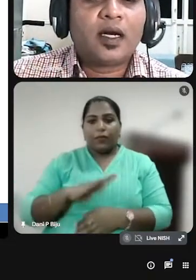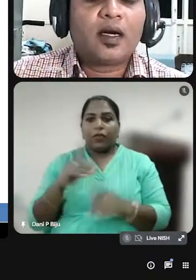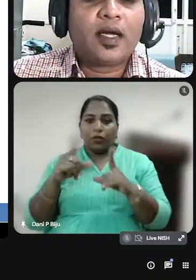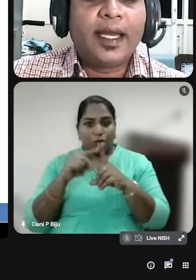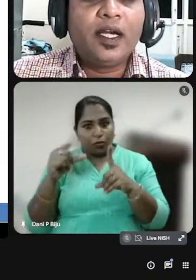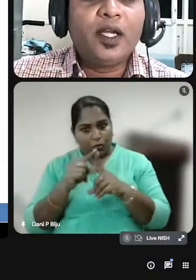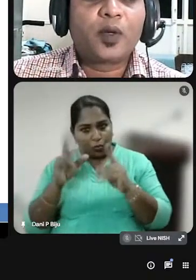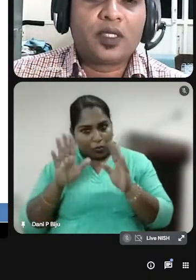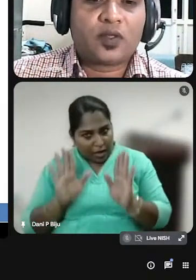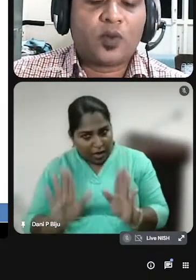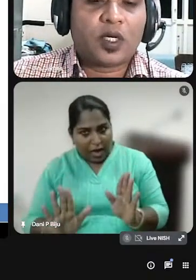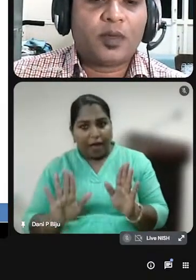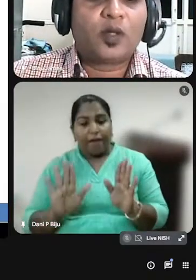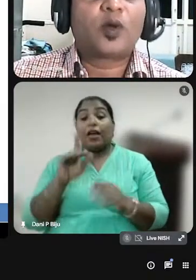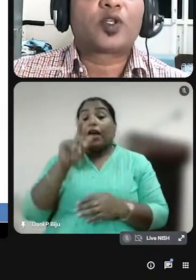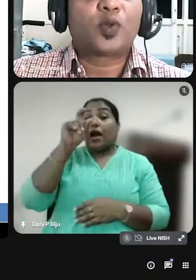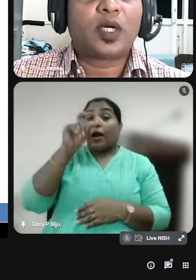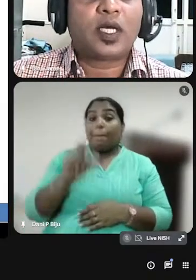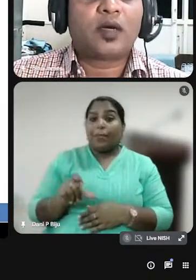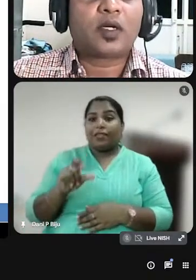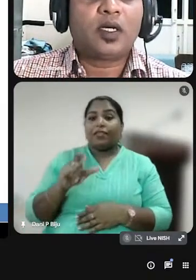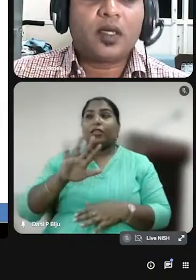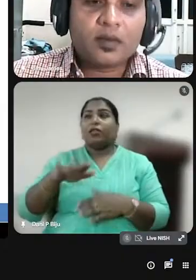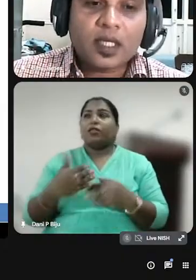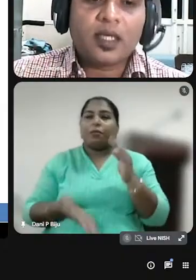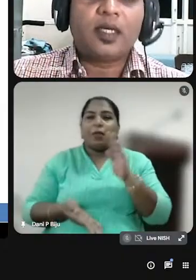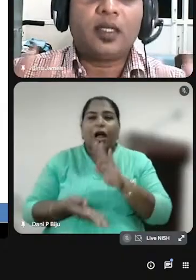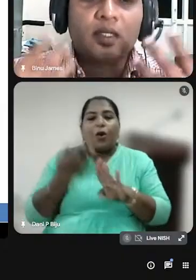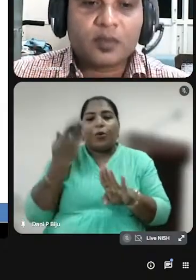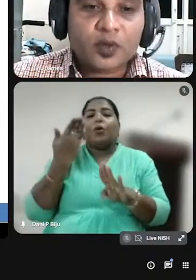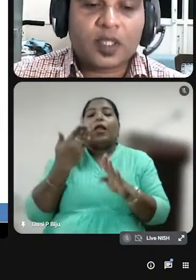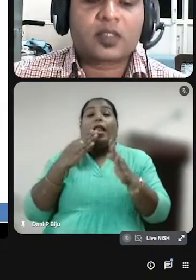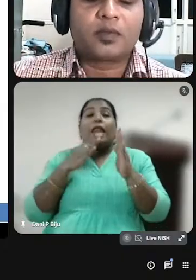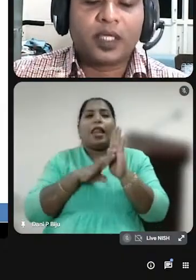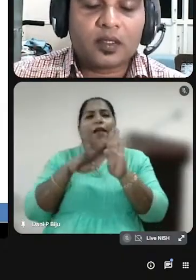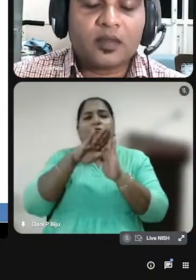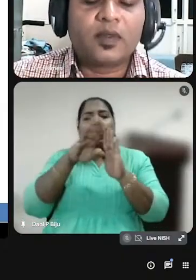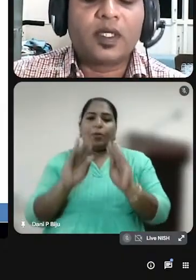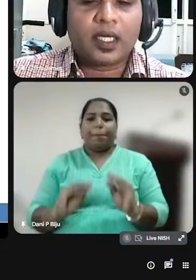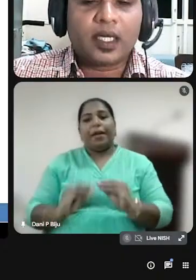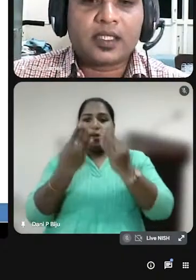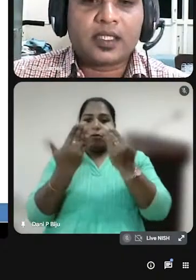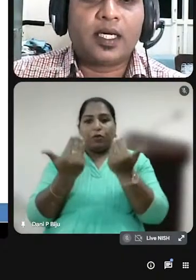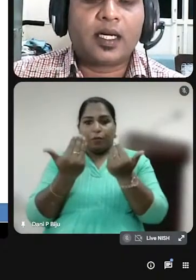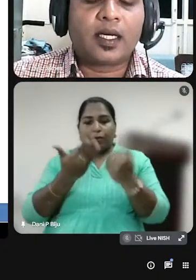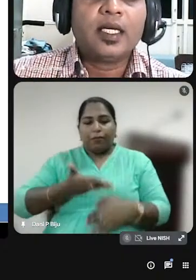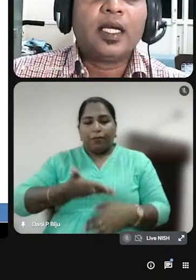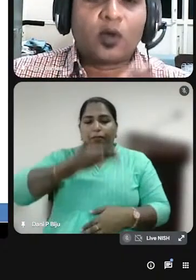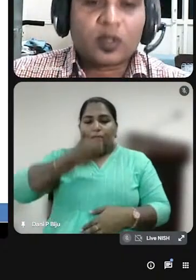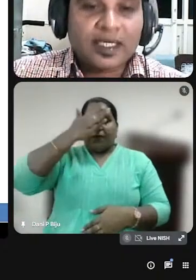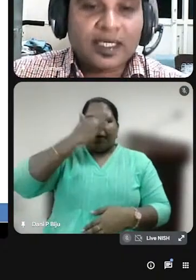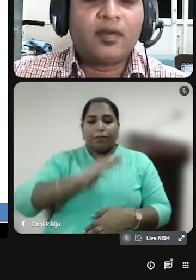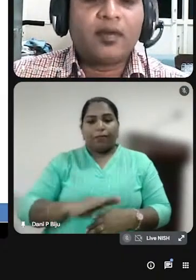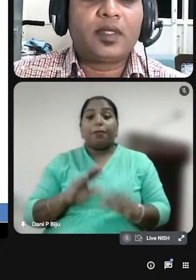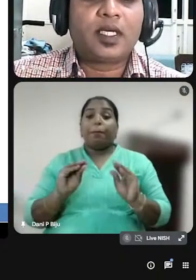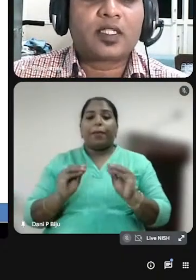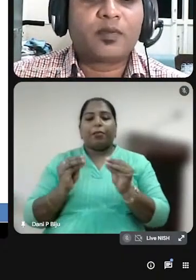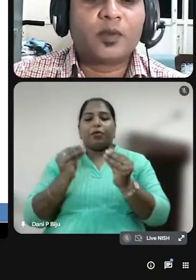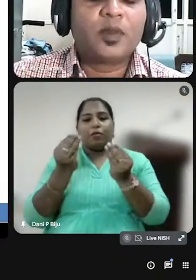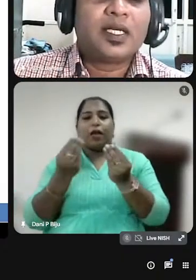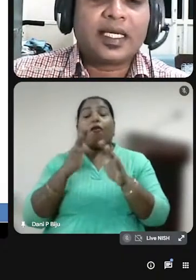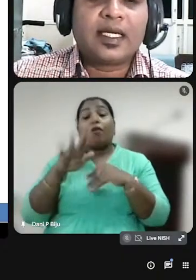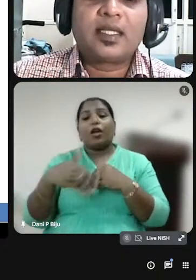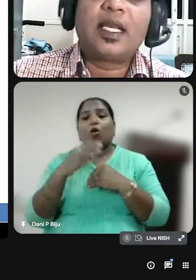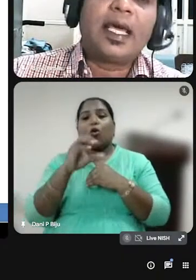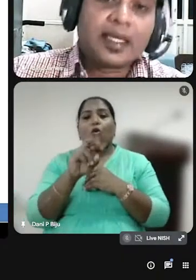ഇവരുടെ എൻഡ്യൂറൻസ് കൂട്ടാൻ പറ്റും. കുറച്ചും കൂടെ അവർക്ക് നല്ല രീതിയിൽ നമ്മൾ ശ്വാസം എടുത്ത് വിടുകയൊക്കെ ചെയ്യുകയാണെങ്കിൽ ഓക്സിജൻ ലെവലിന് വ്യത്യാസം